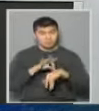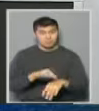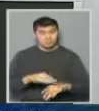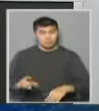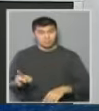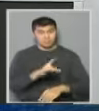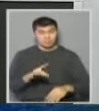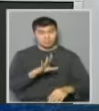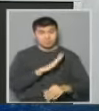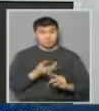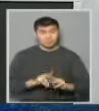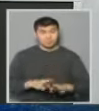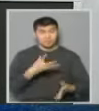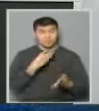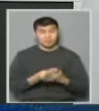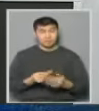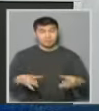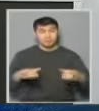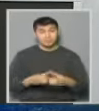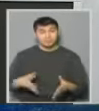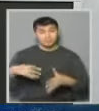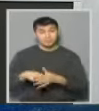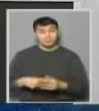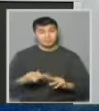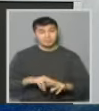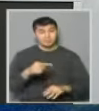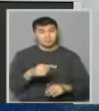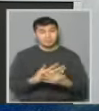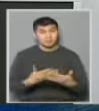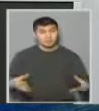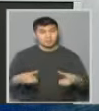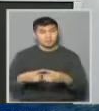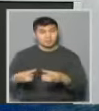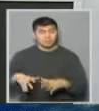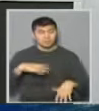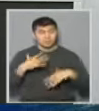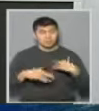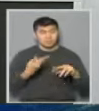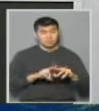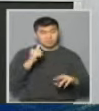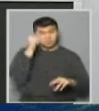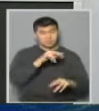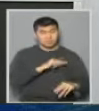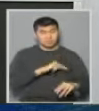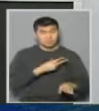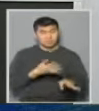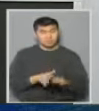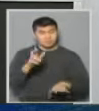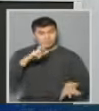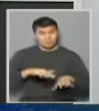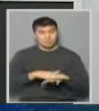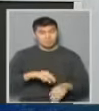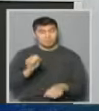в нашем регионе. В профессиональные клубы были вовлечены 1000 детей в разные секции. Также в этом году идет работа по реализации